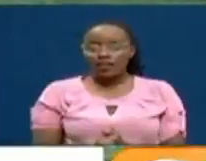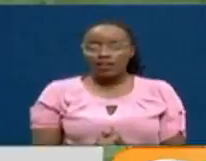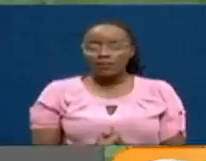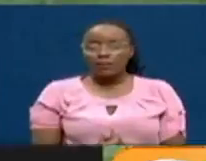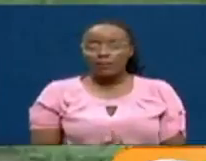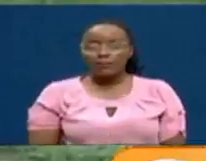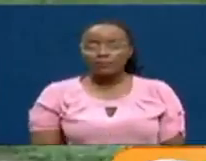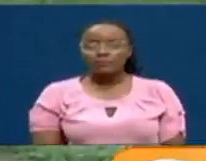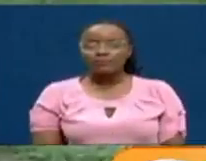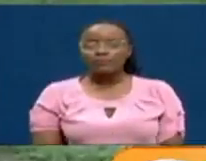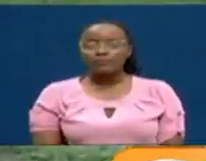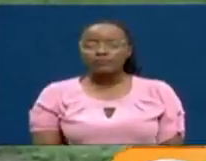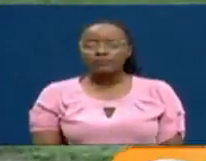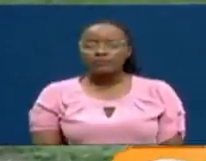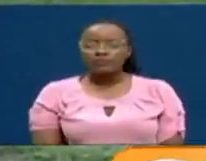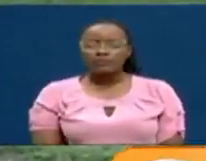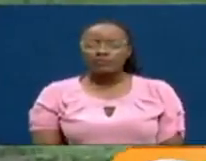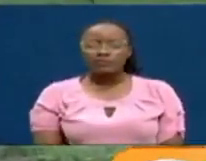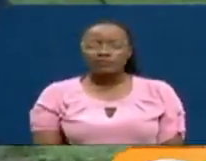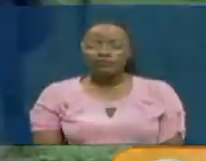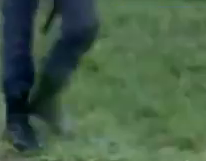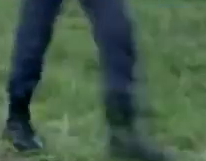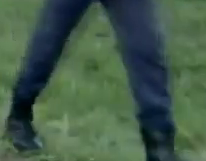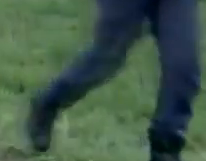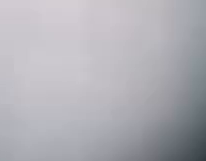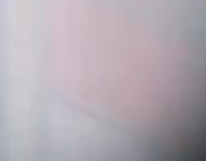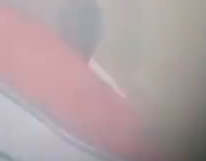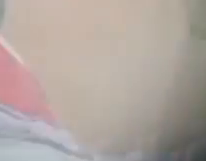Gatete Njoroge, Runinga ya Citizen.